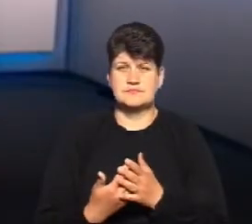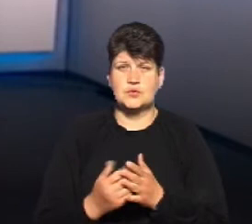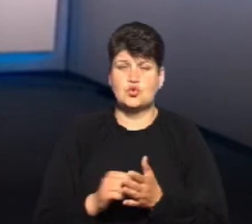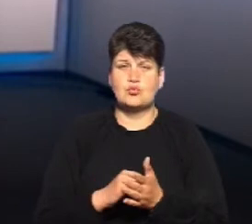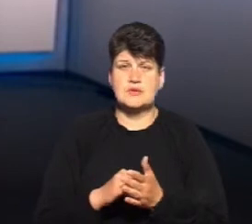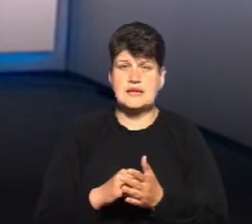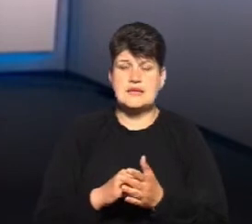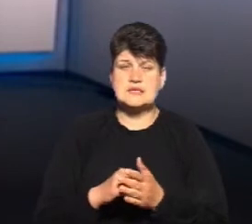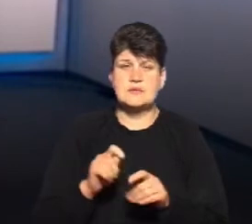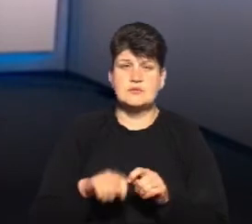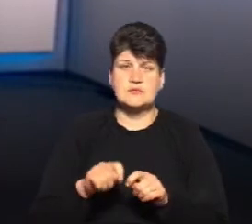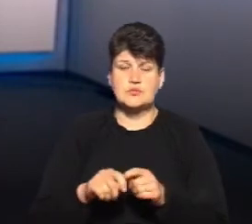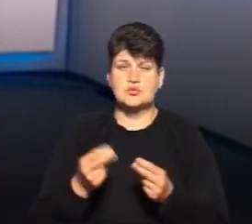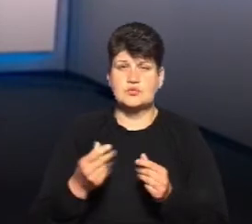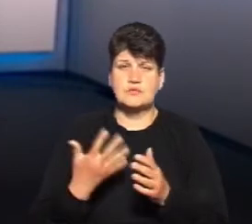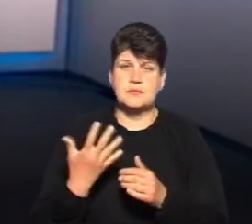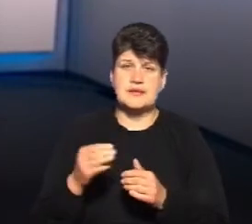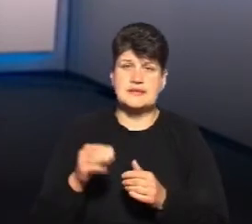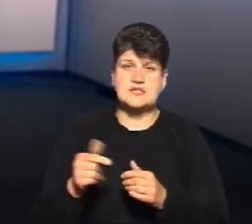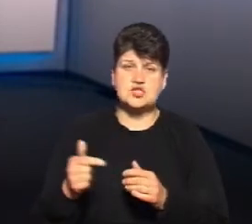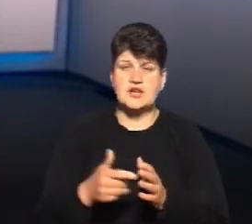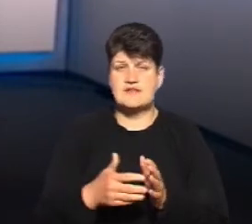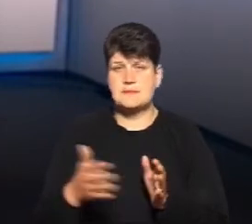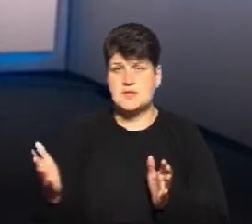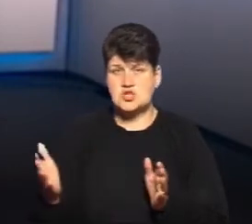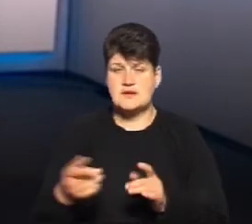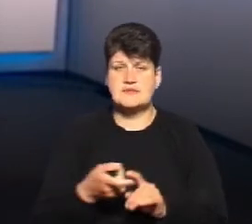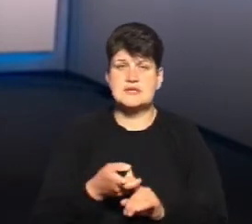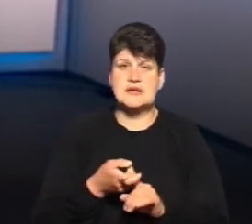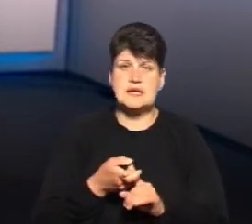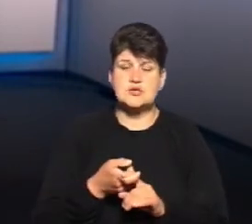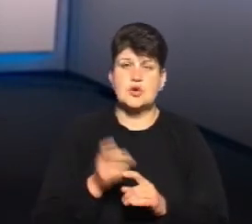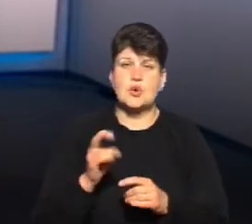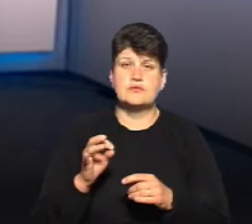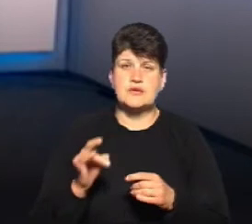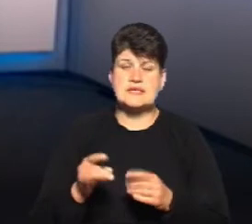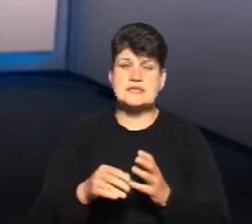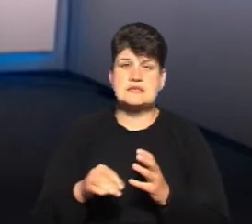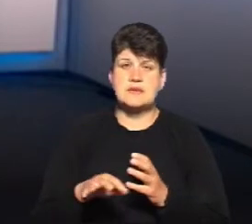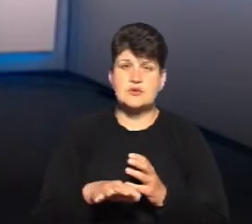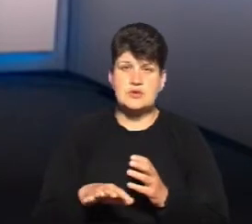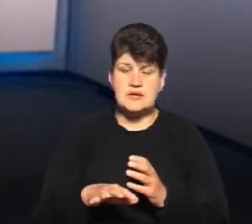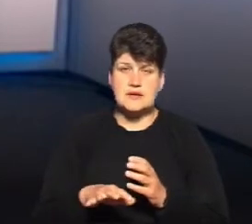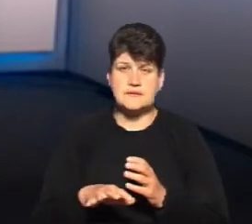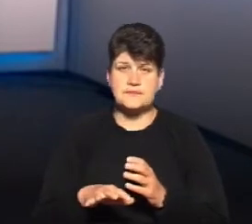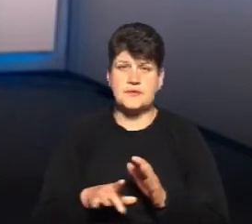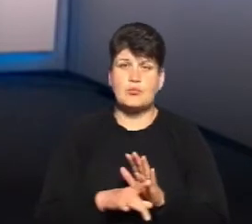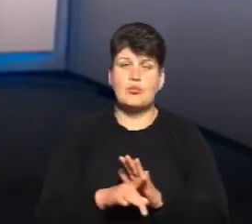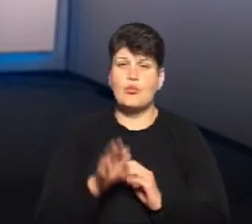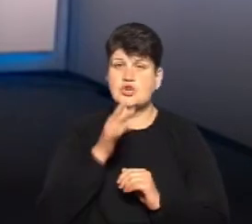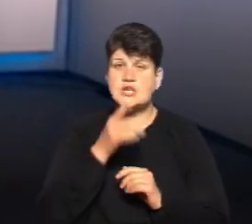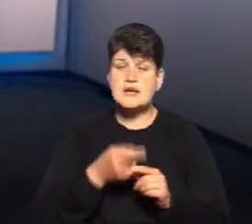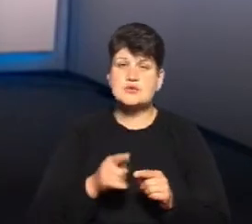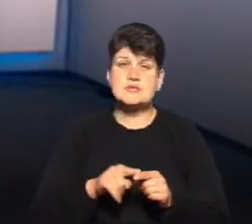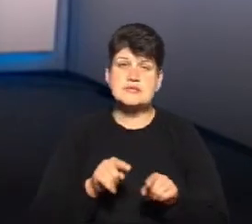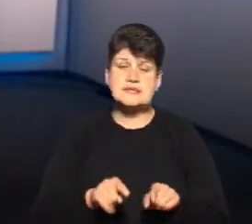інвентаризації вартує від 5 тисяч гривень, певно, і більше, в залежності від конфігурації земельної ділянки точок прив'язки. По часу, ну, в принципі,